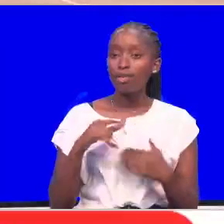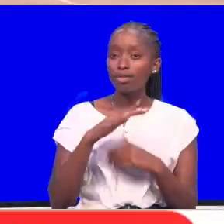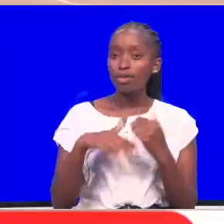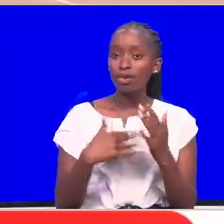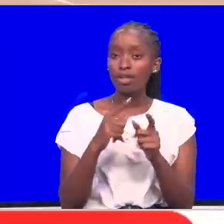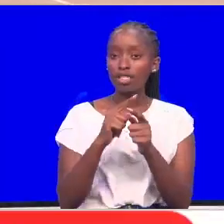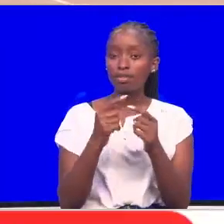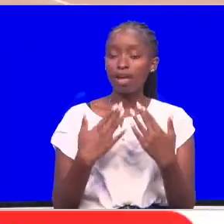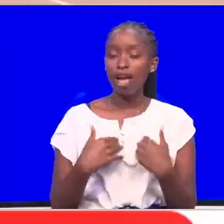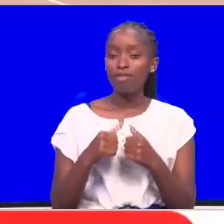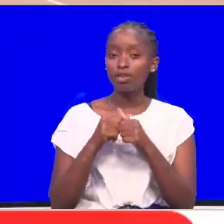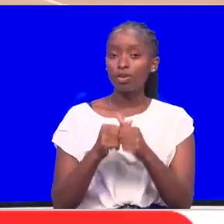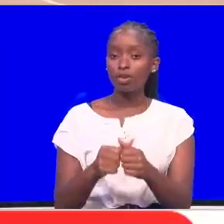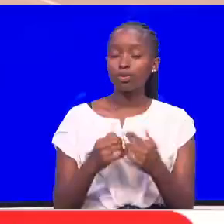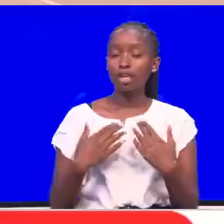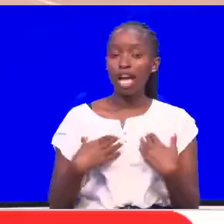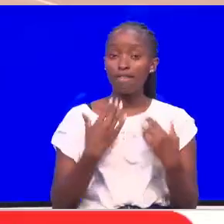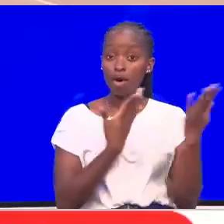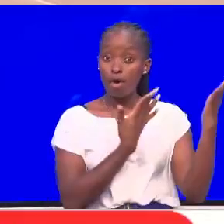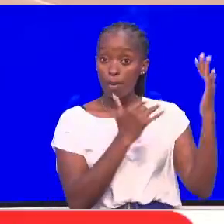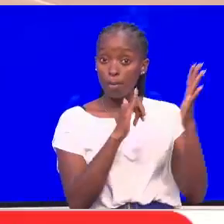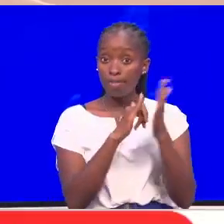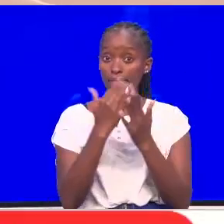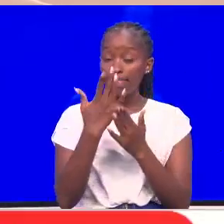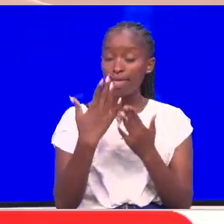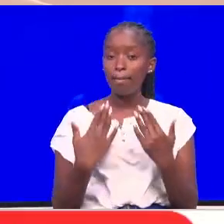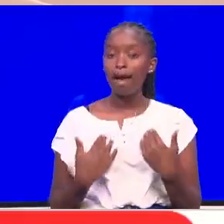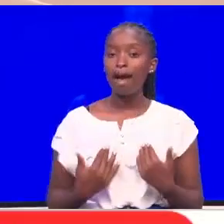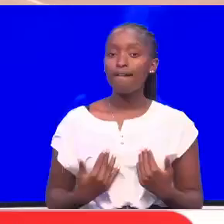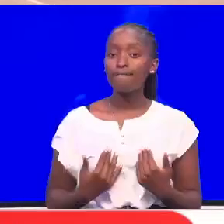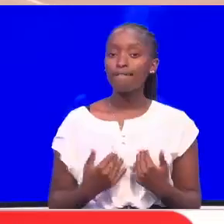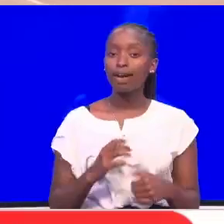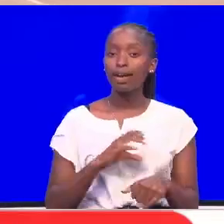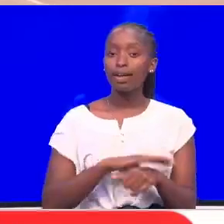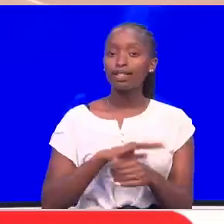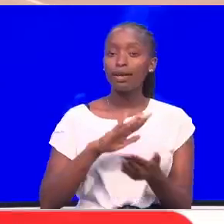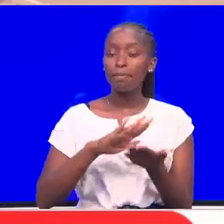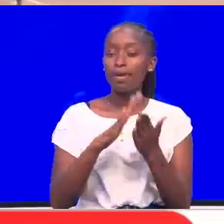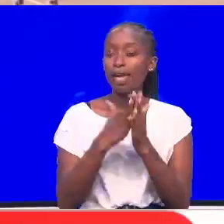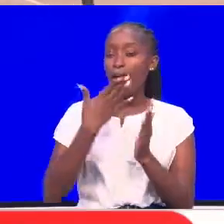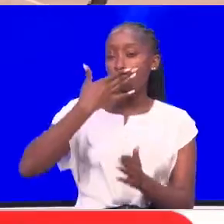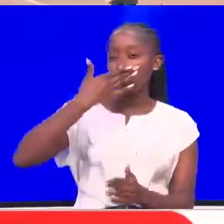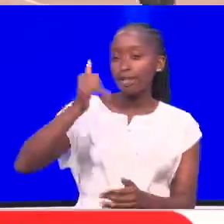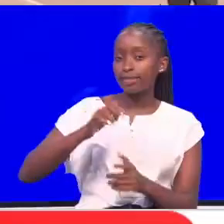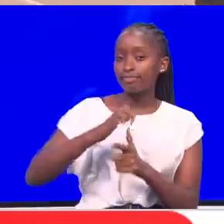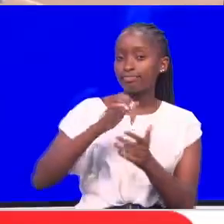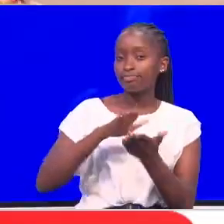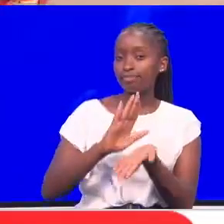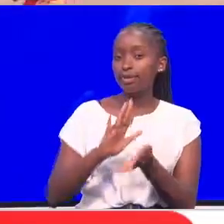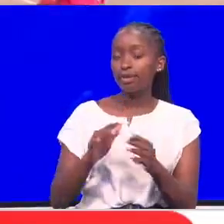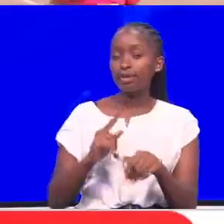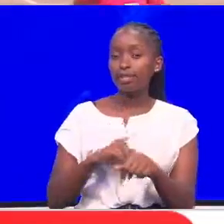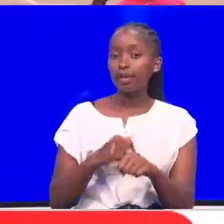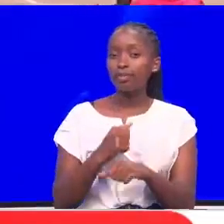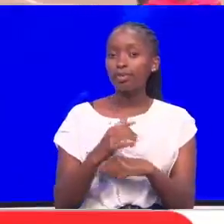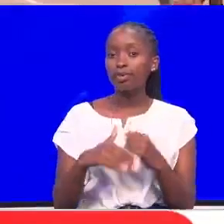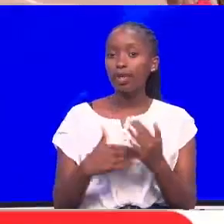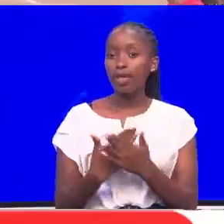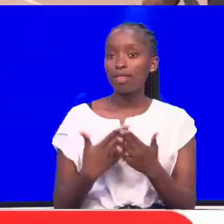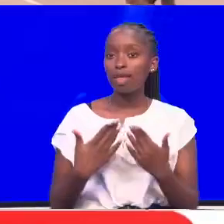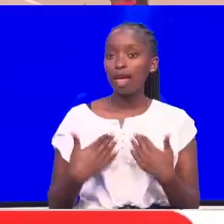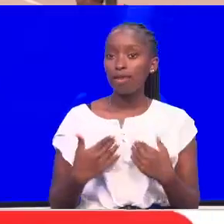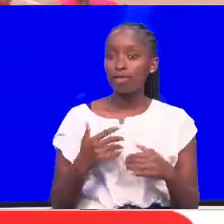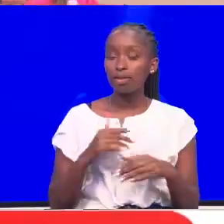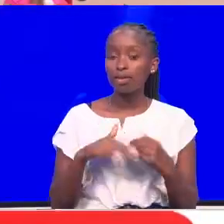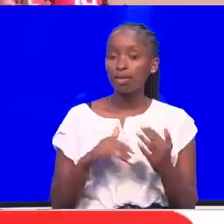juhudi mazoezini zikiwa na matumaini ya kuwa wataandikisha matokeo bora zaidi kwenye mashindano ili kufuzu kwenye mashindano